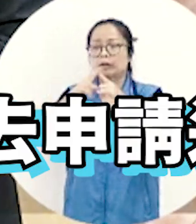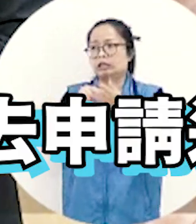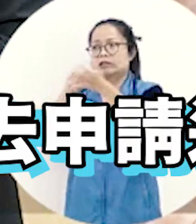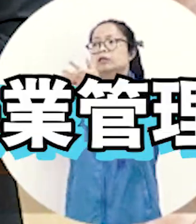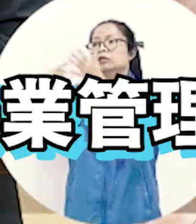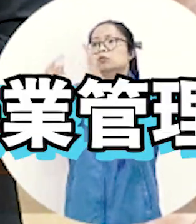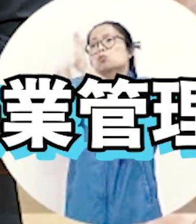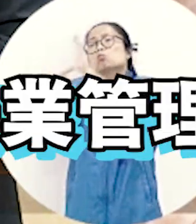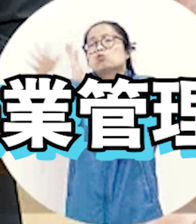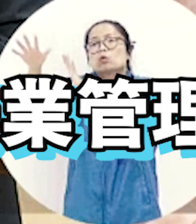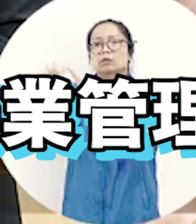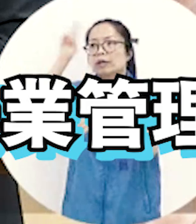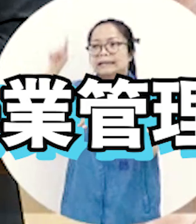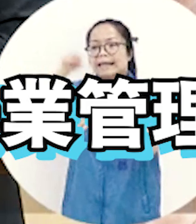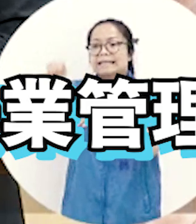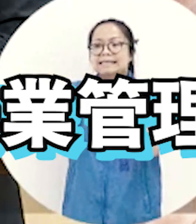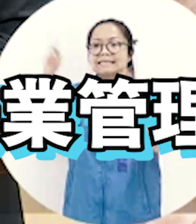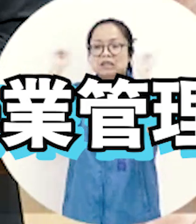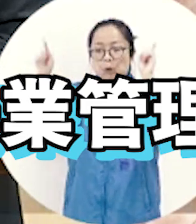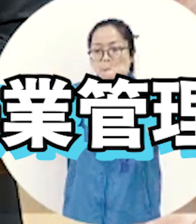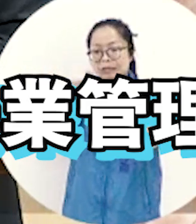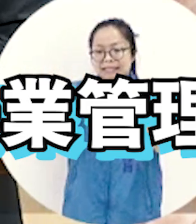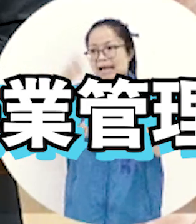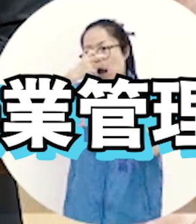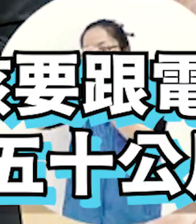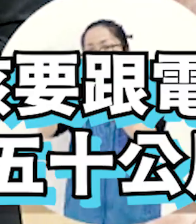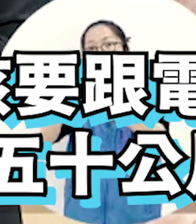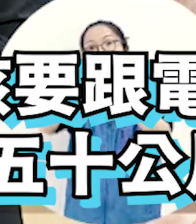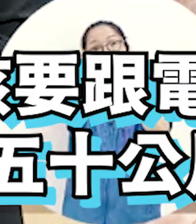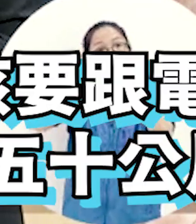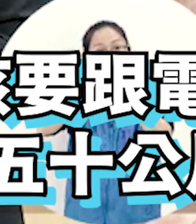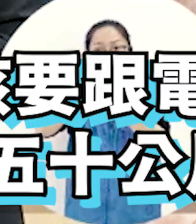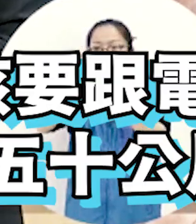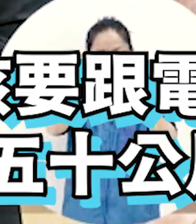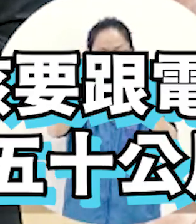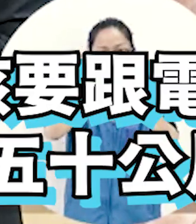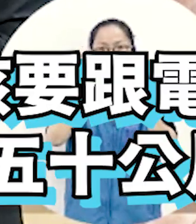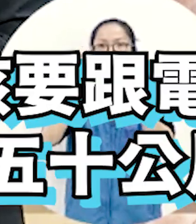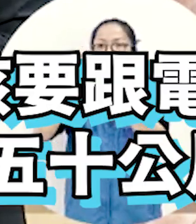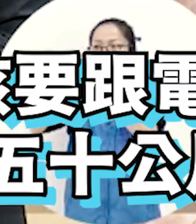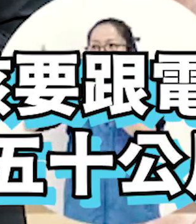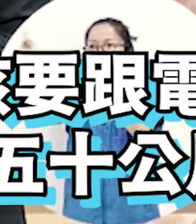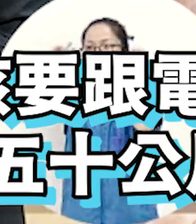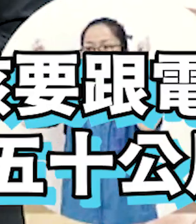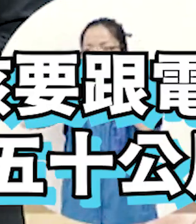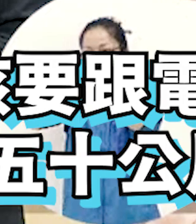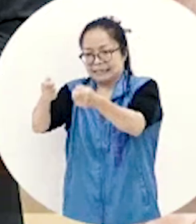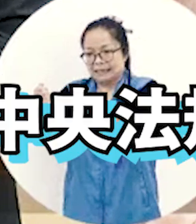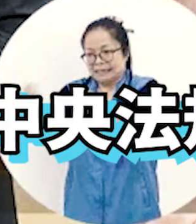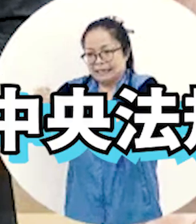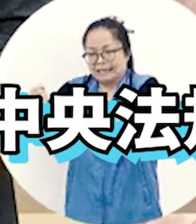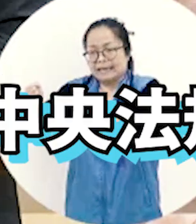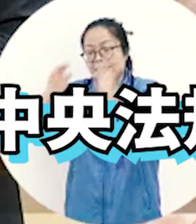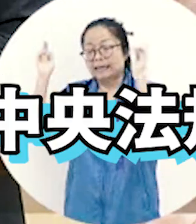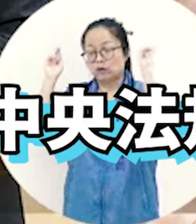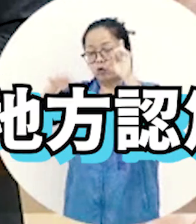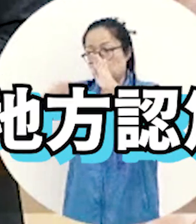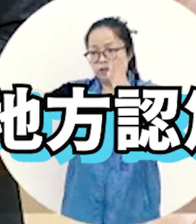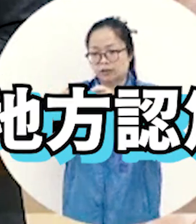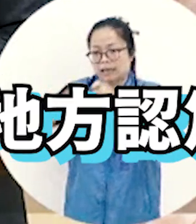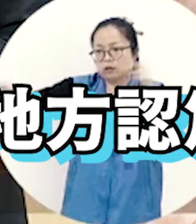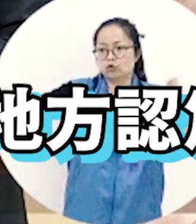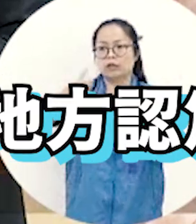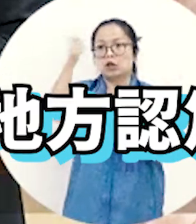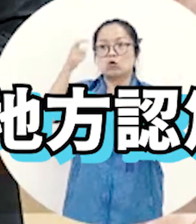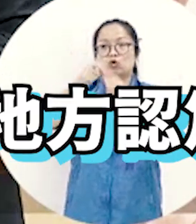官释宪啊，说电子游戏场管理条例就有规定啊，学校应该要跟电子游戏场距离50公尺以上，这是中央法规嘛。可